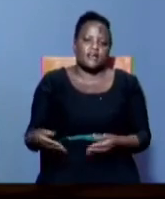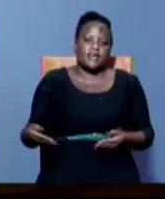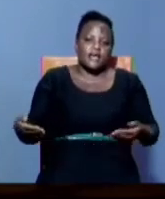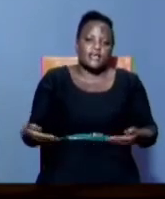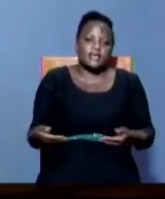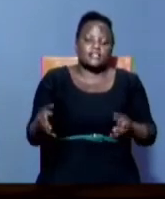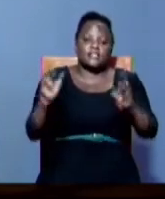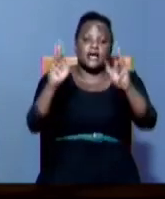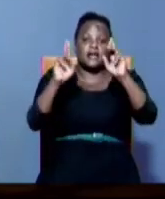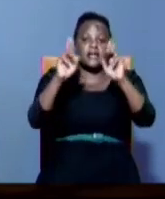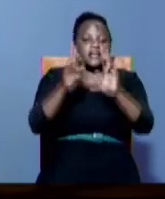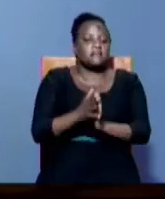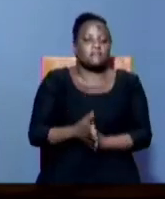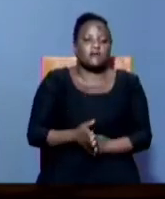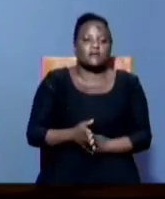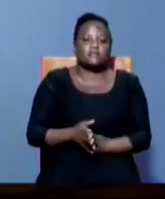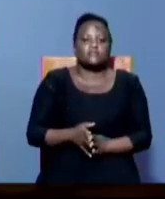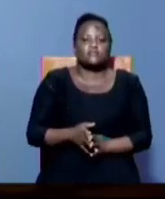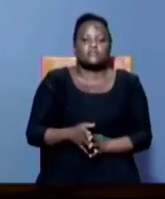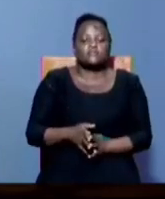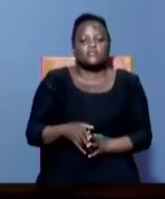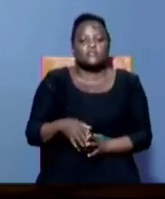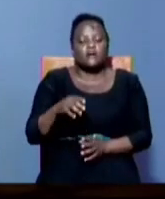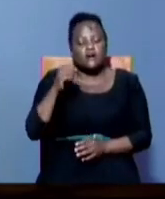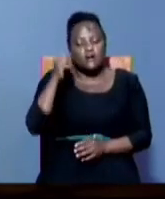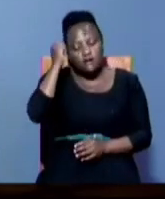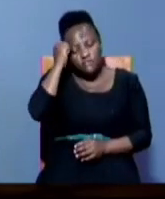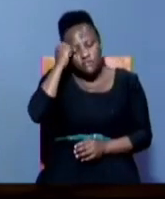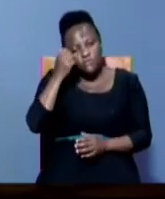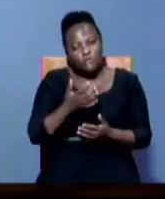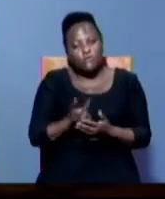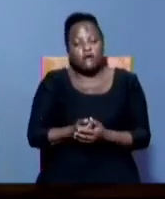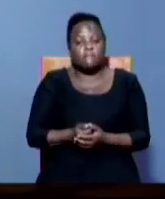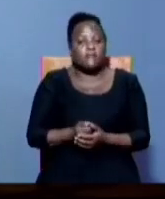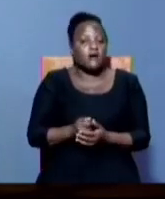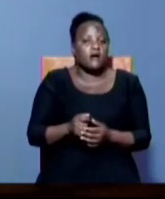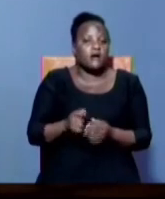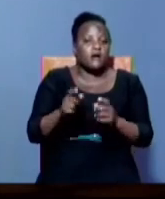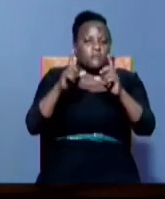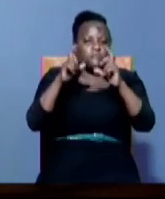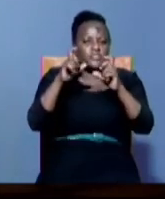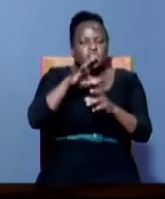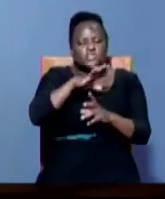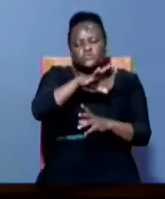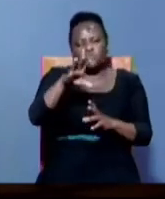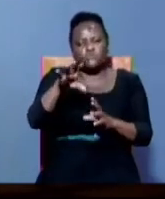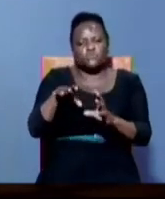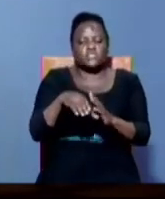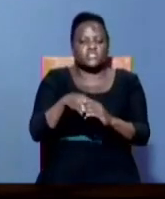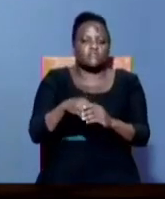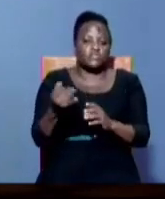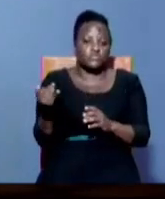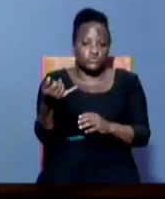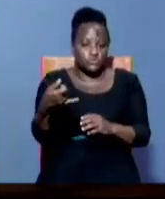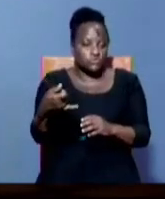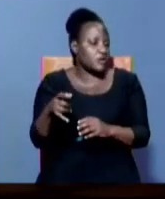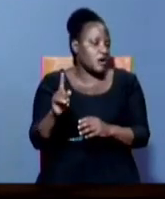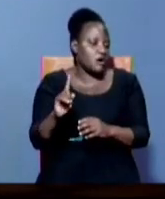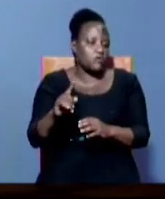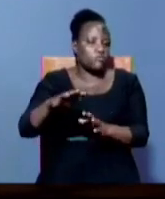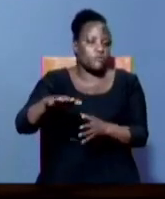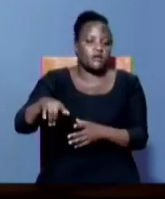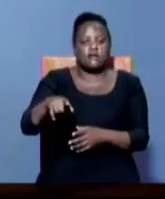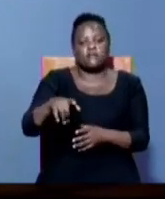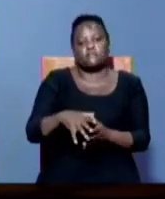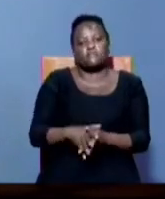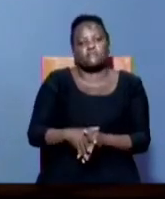kwamba wote picha nyingi walizochora hawajaweka, na nikaelewa ni kwa nini. kwa sababu wangelichora ningewashangaa sana, kwa